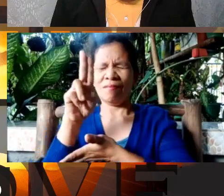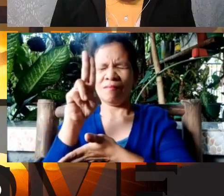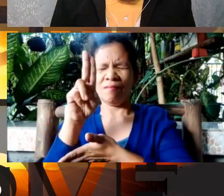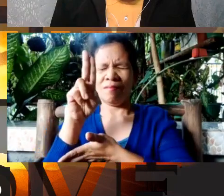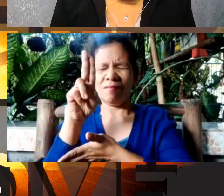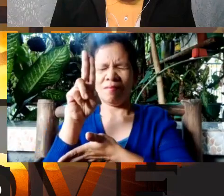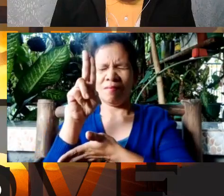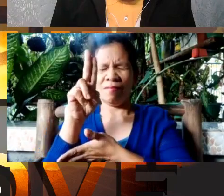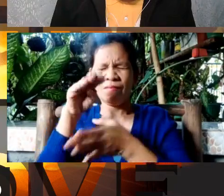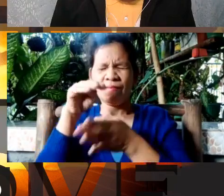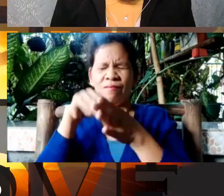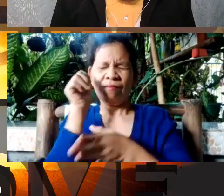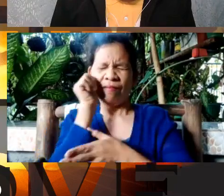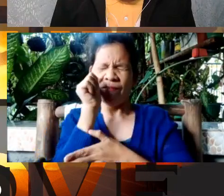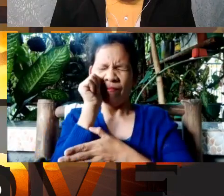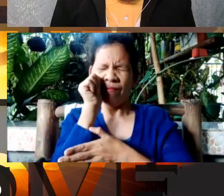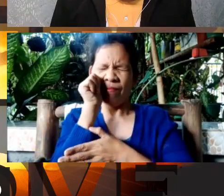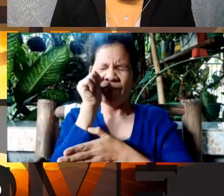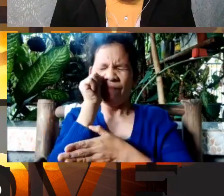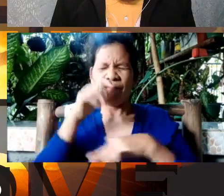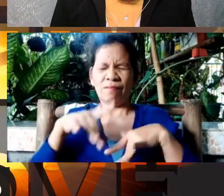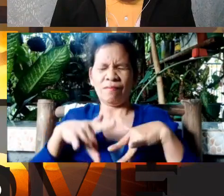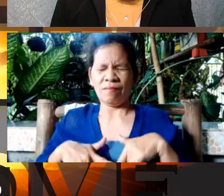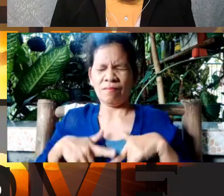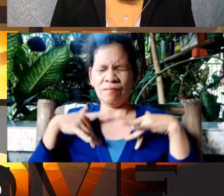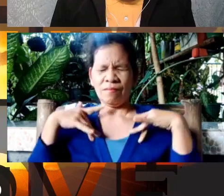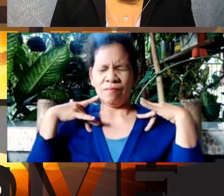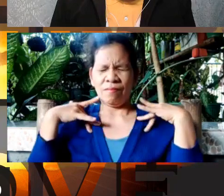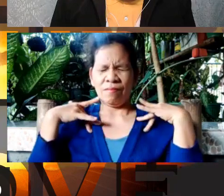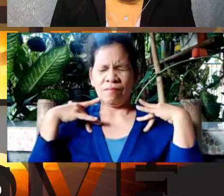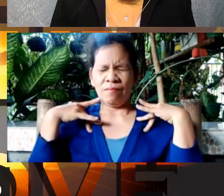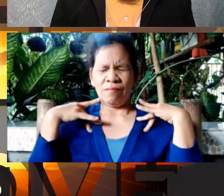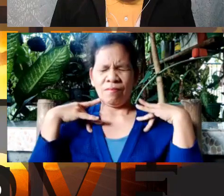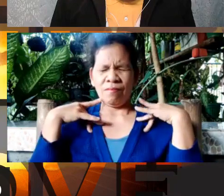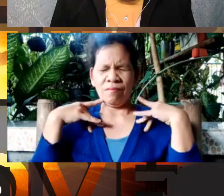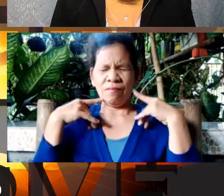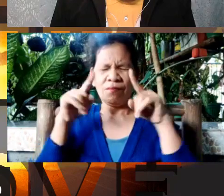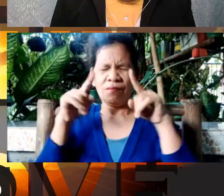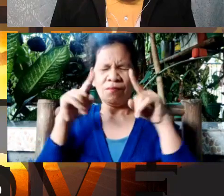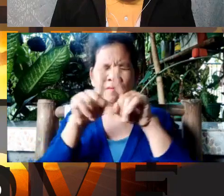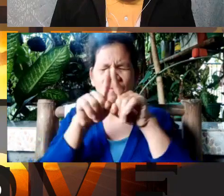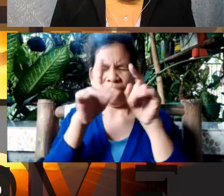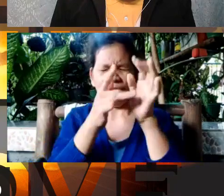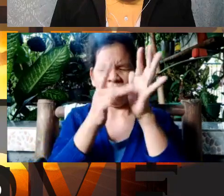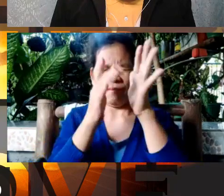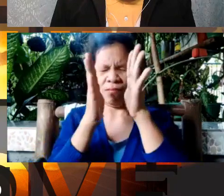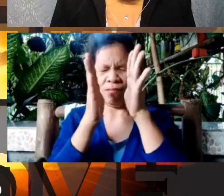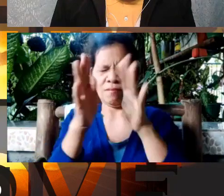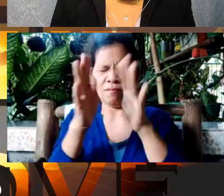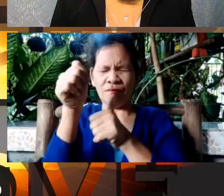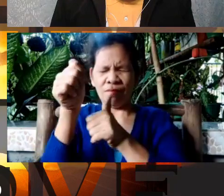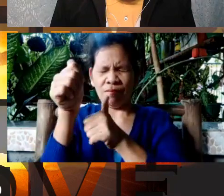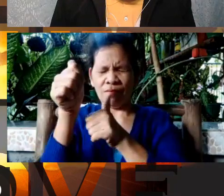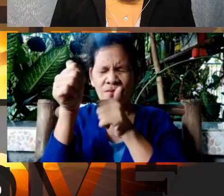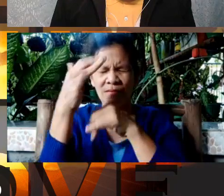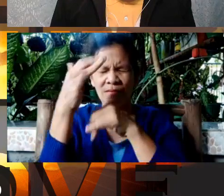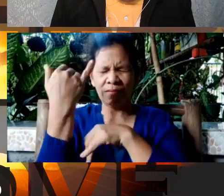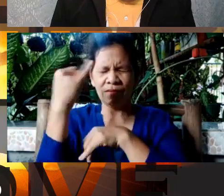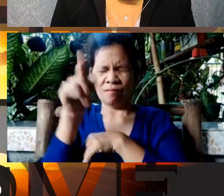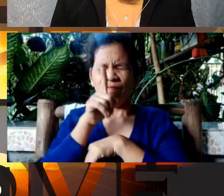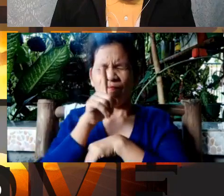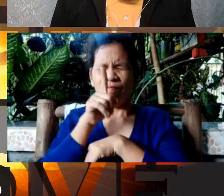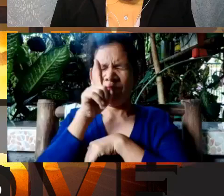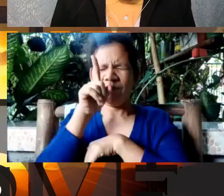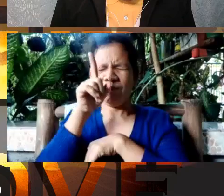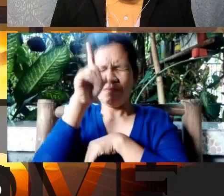sa pang-araw-araw naming pamumuhay bilang mga Kristiyanong sumusunod sa isang tunay na Diyos na katulad